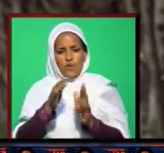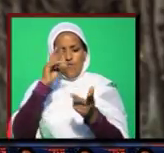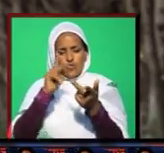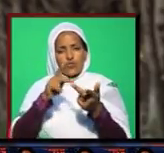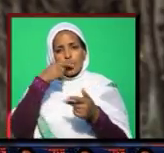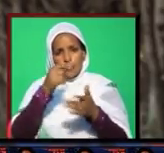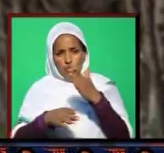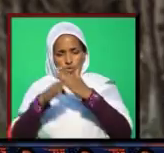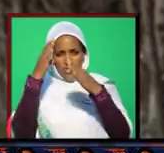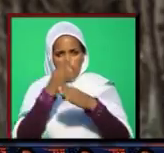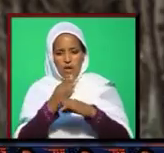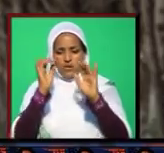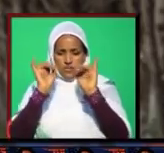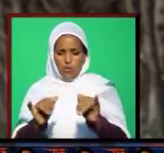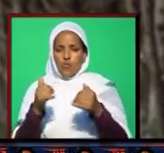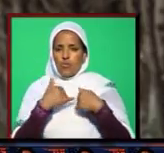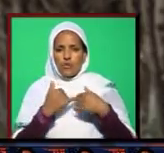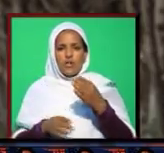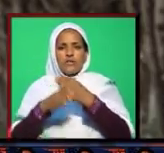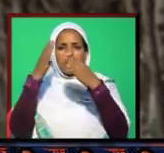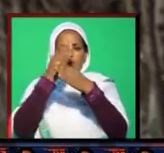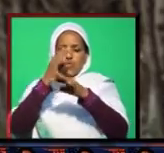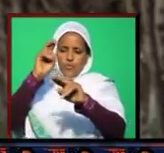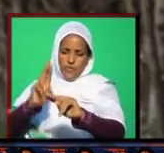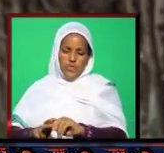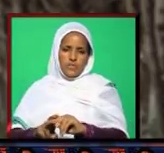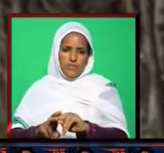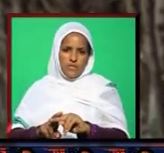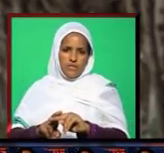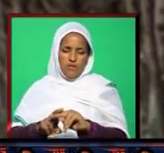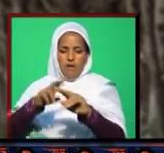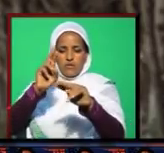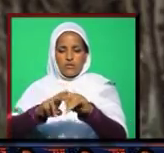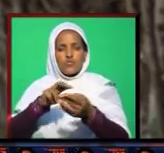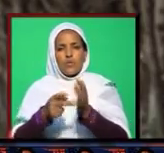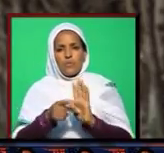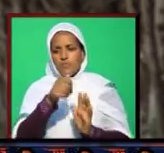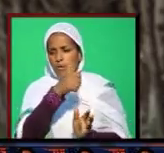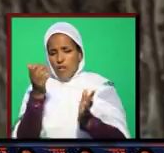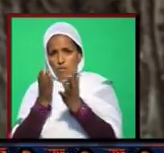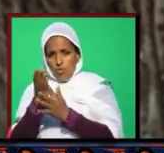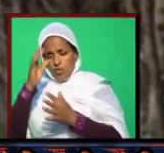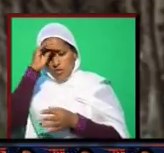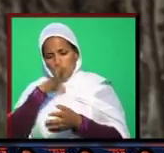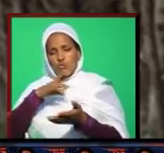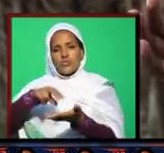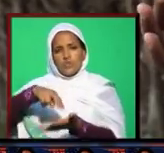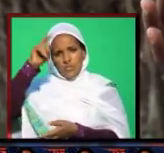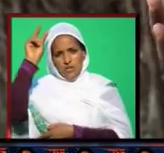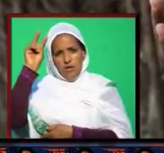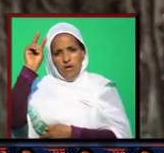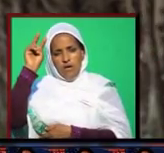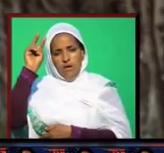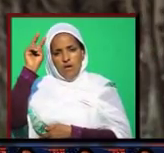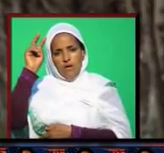ደረጃዎችን በማስቀመጥ አስቀምጧል ማለት ነው። በሌላ መልኩ ሰው ሲነሳ ሀጥእም ጻድቅም